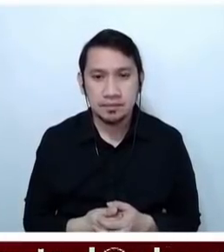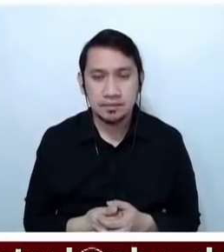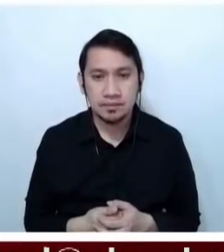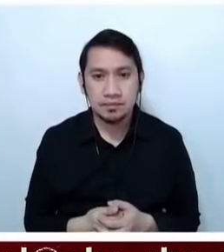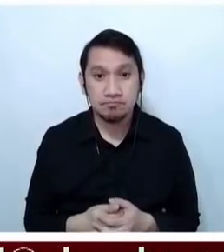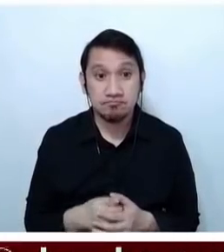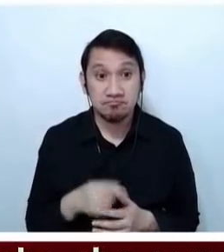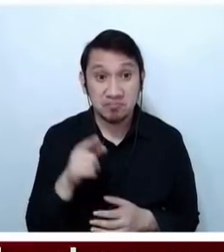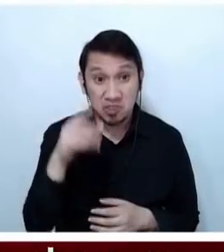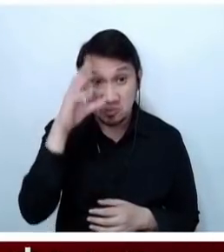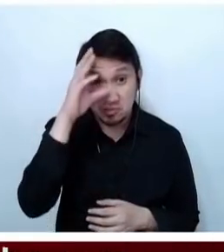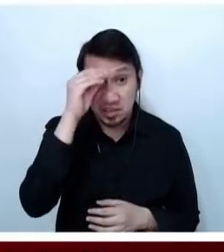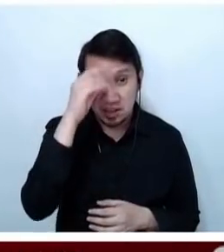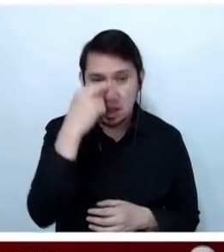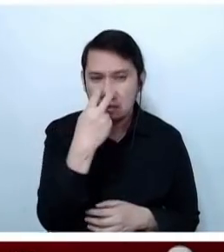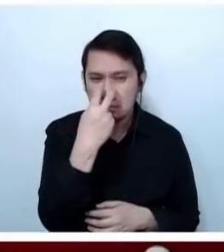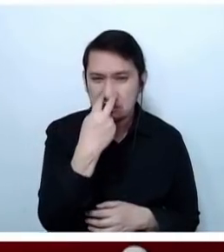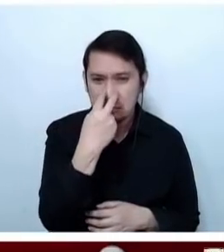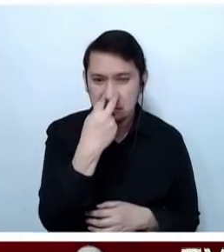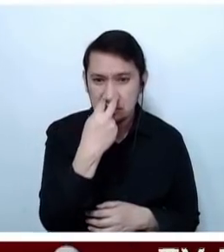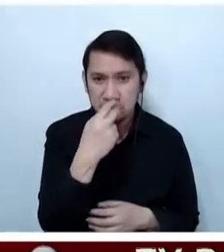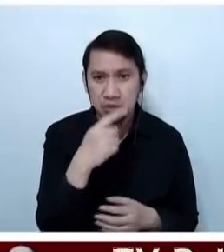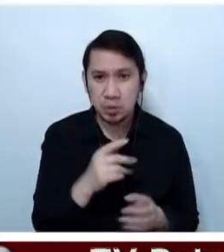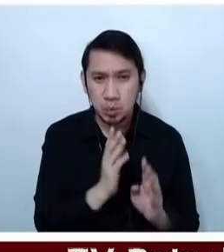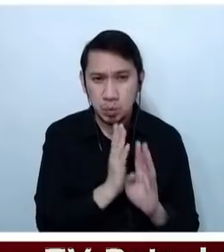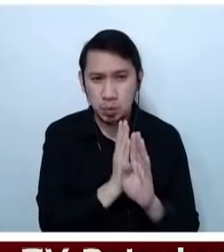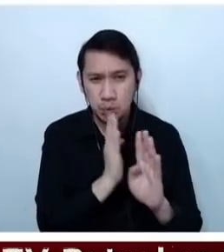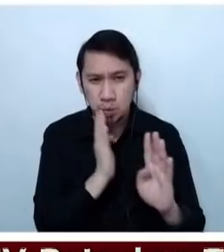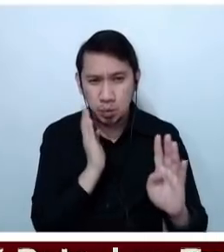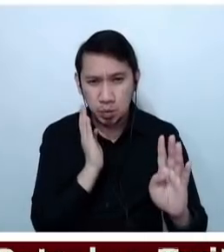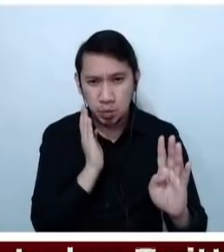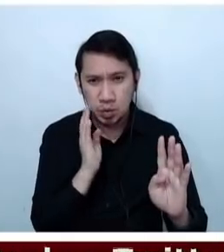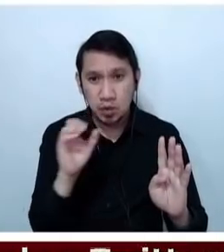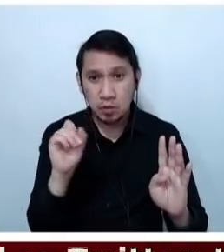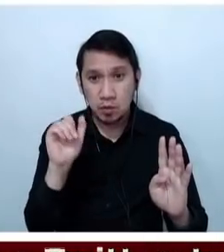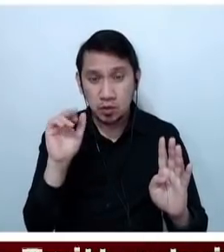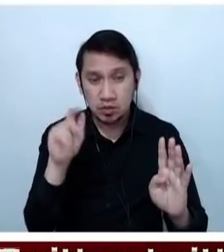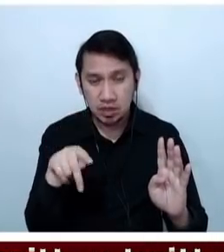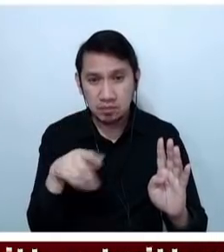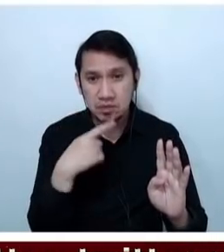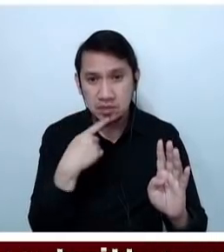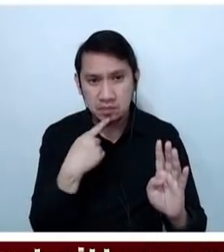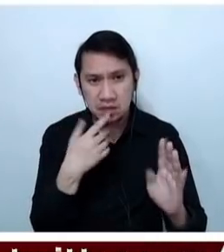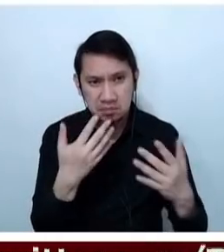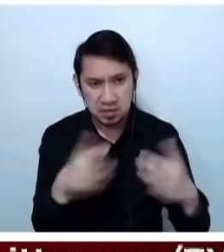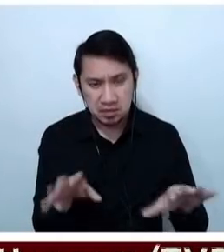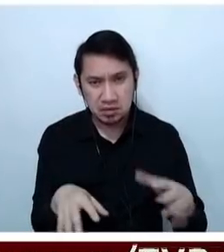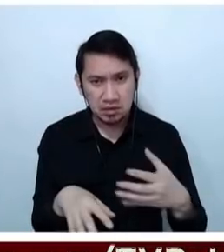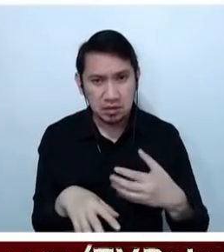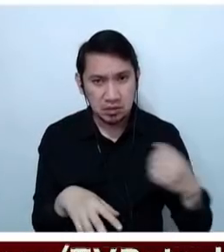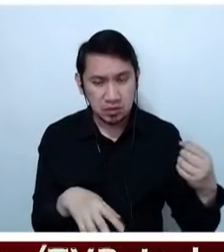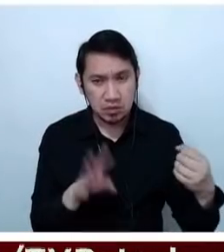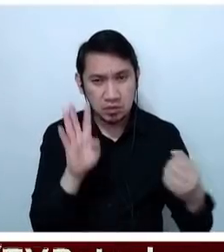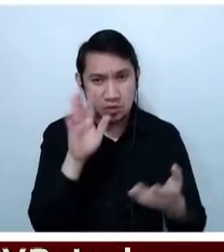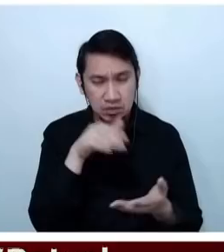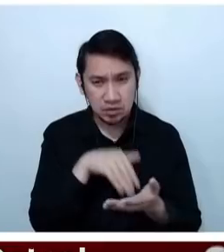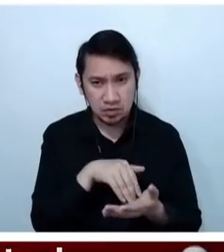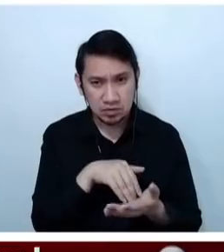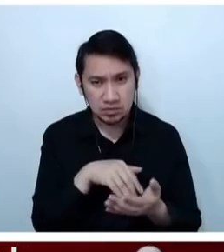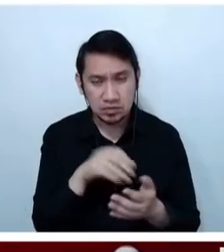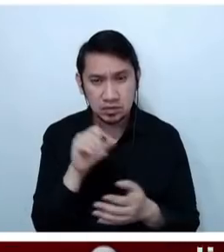Naiyak si Gerson Senisa matapos sa maghapong pumila para sa ayuda para lang sabihan siyang nakuha na umano niya ang 4,000 pisong ayuda sa